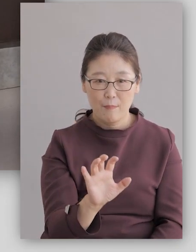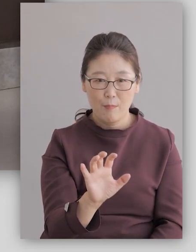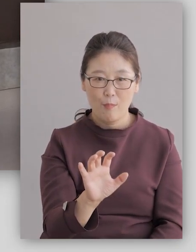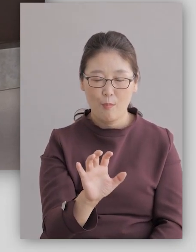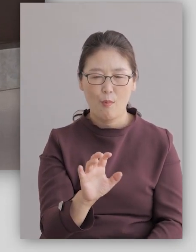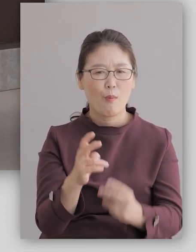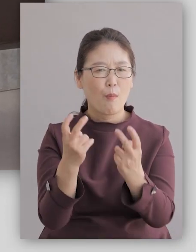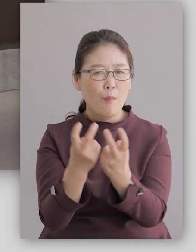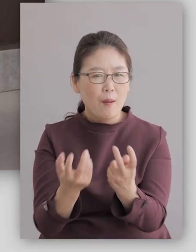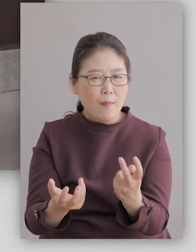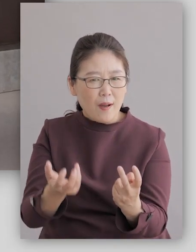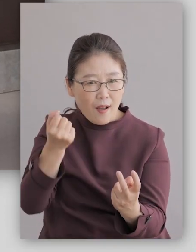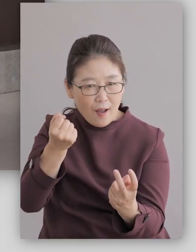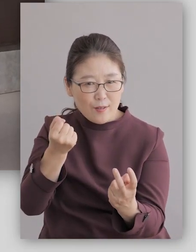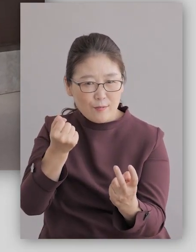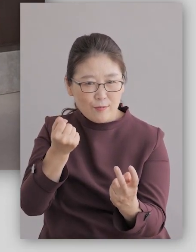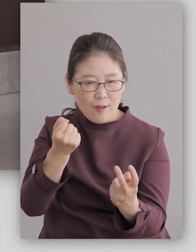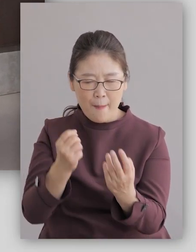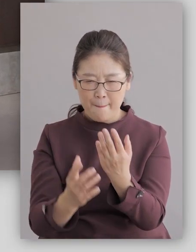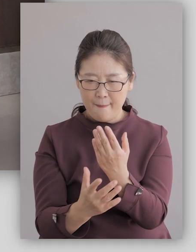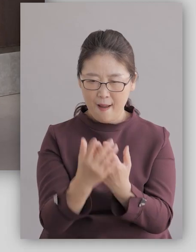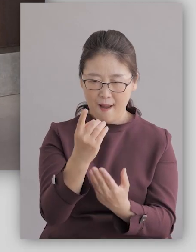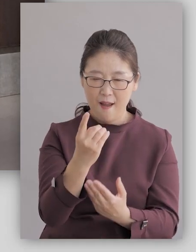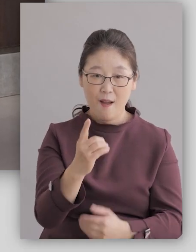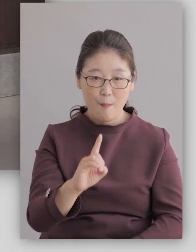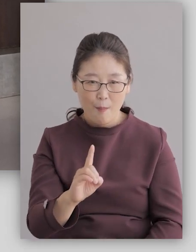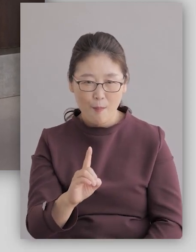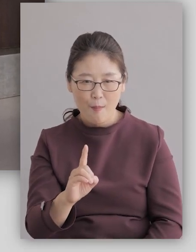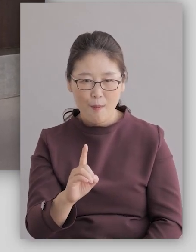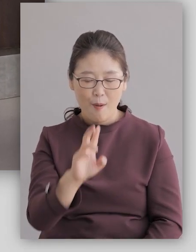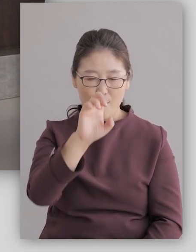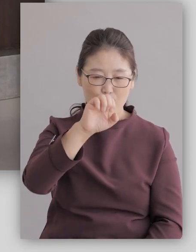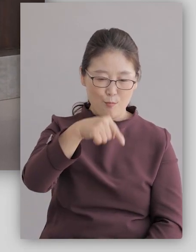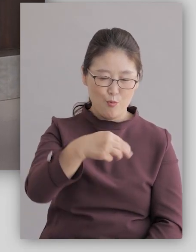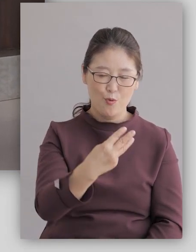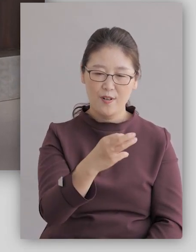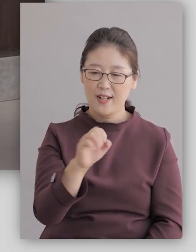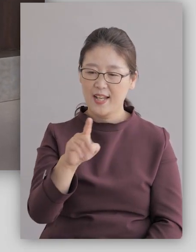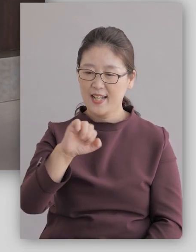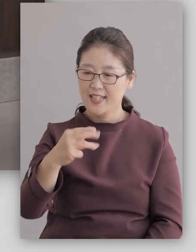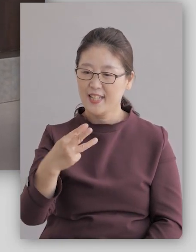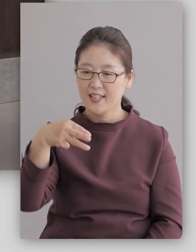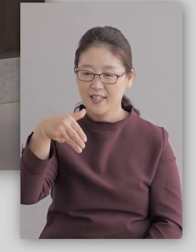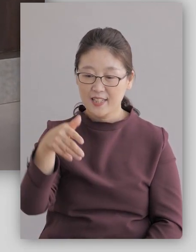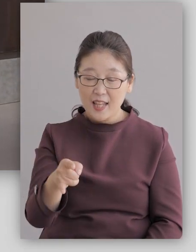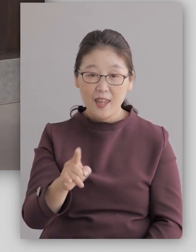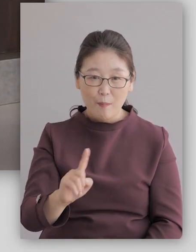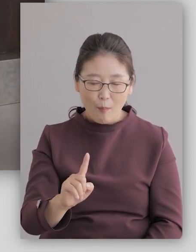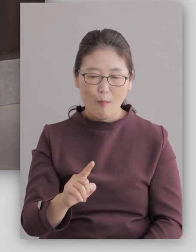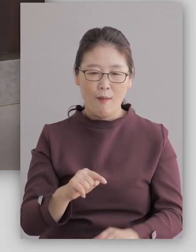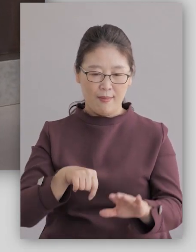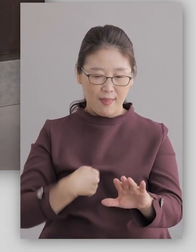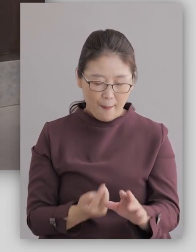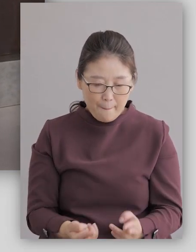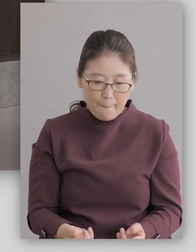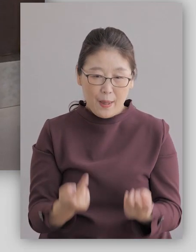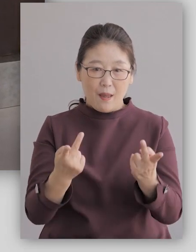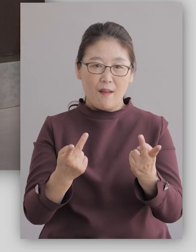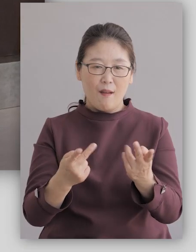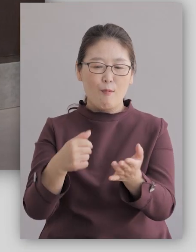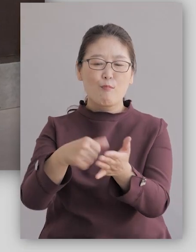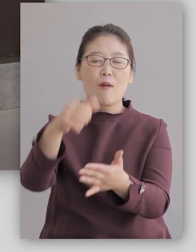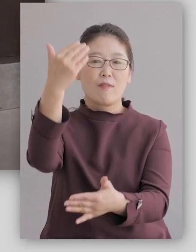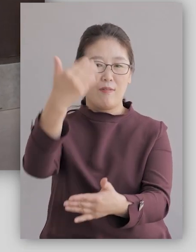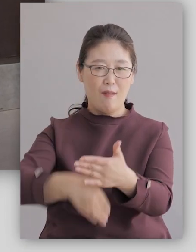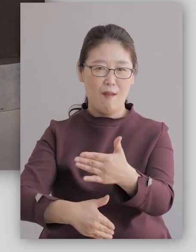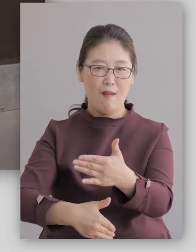통해서 물화일체죠. 의 경지를 통해서 자신이 비워지고 그 물체만 남게 되고